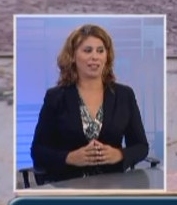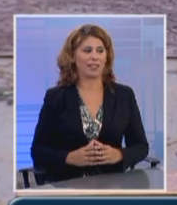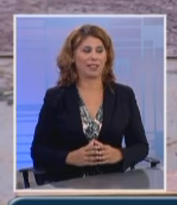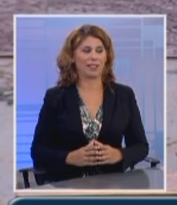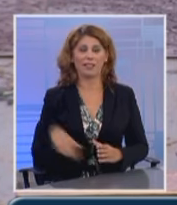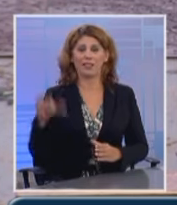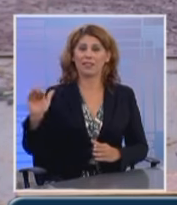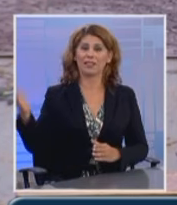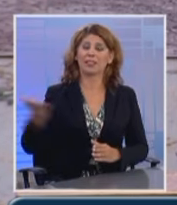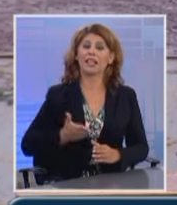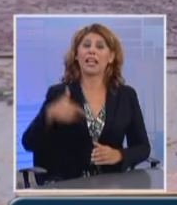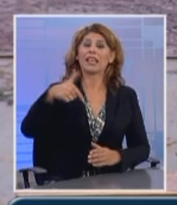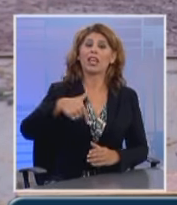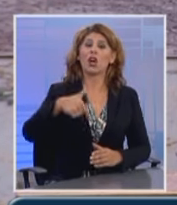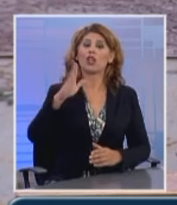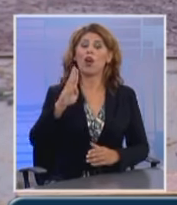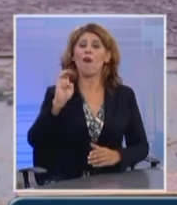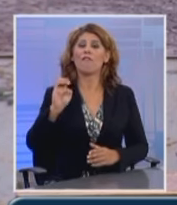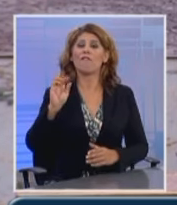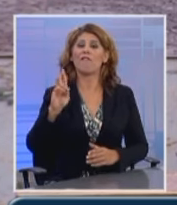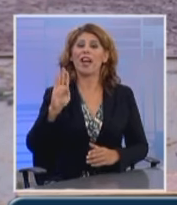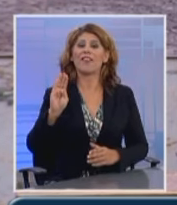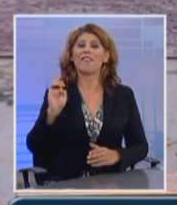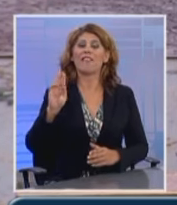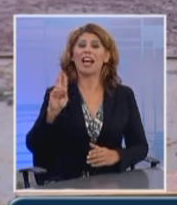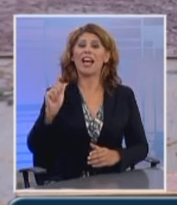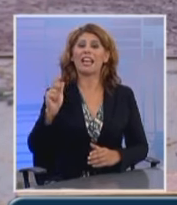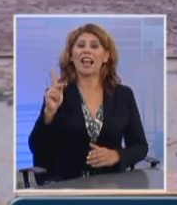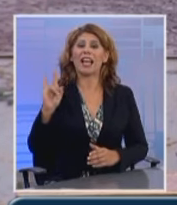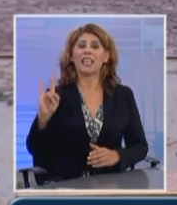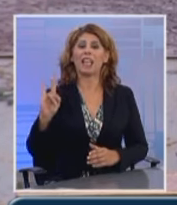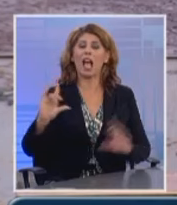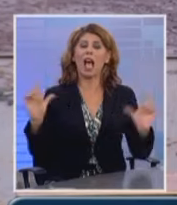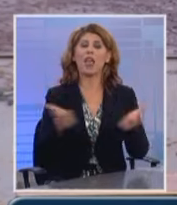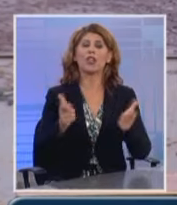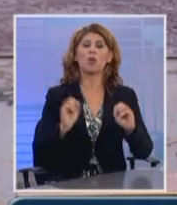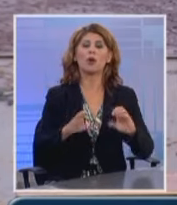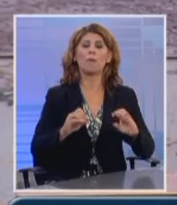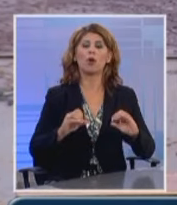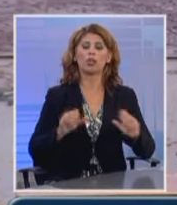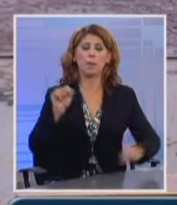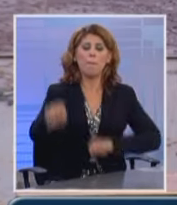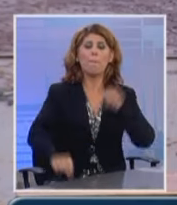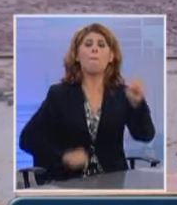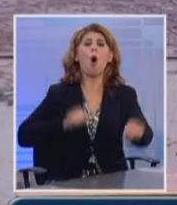Και καλώ τον κύριο Γιώργιο Βαρβεράκη, τον Εθνικό Προπονητή Ποδηλασίας, να μας απευθύνει τον